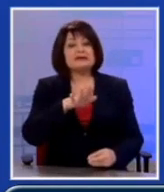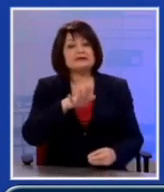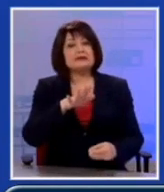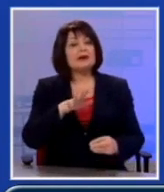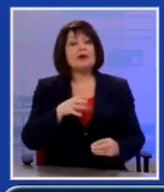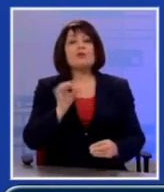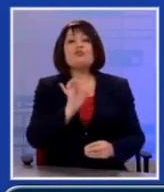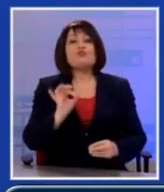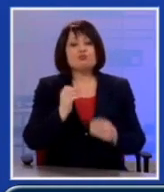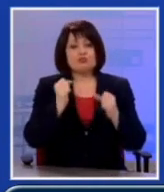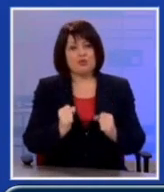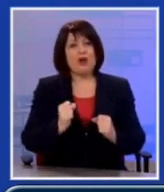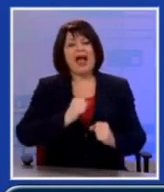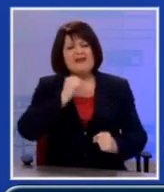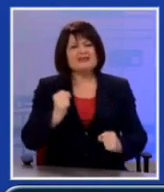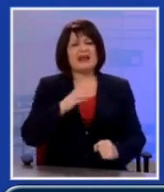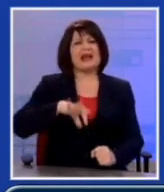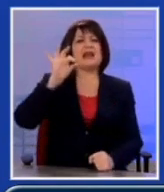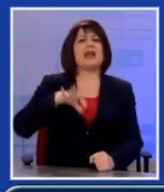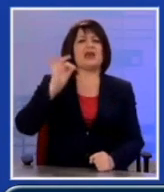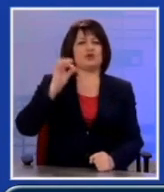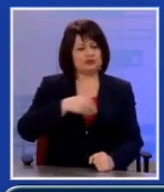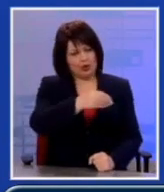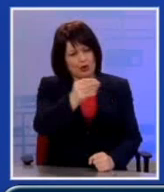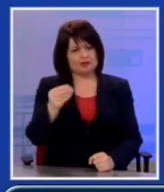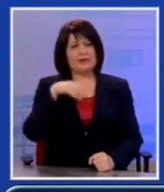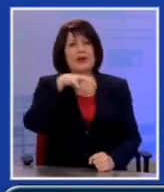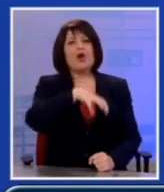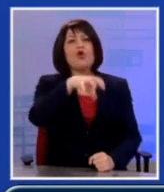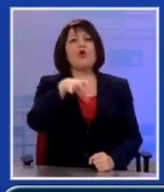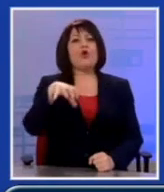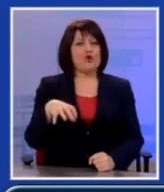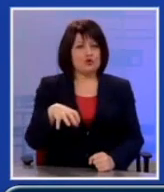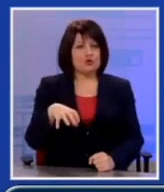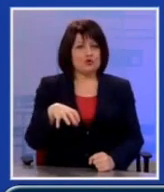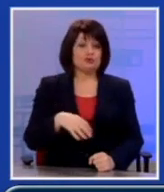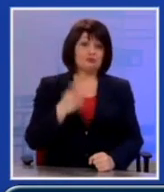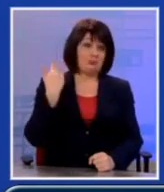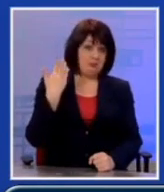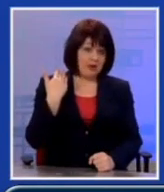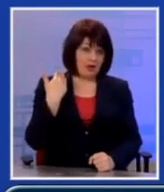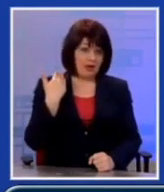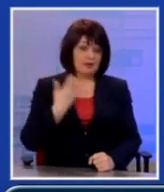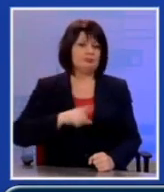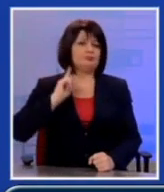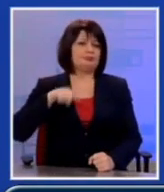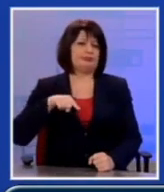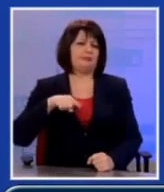λέω αυστηρά με κλήρωση, γιατί σε άλλες περιόδους αυτή η αρχή